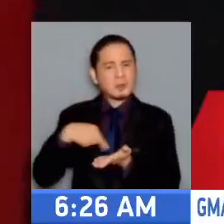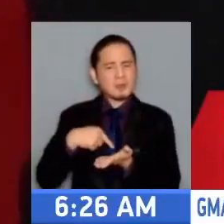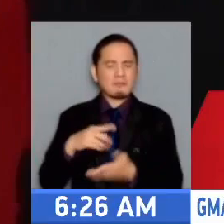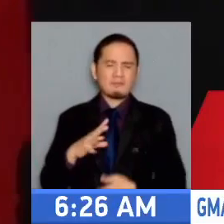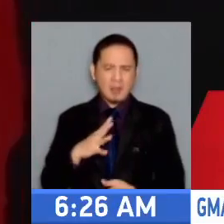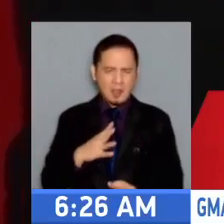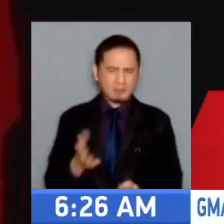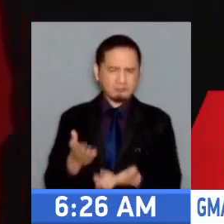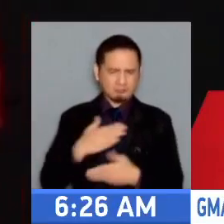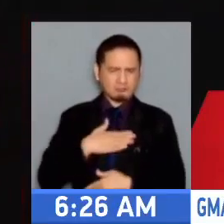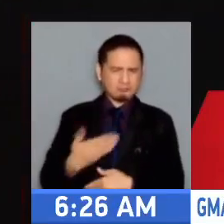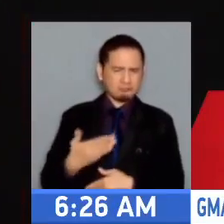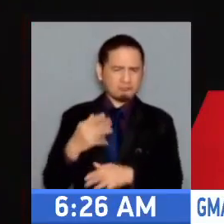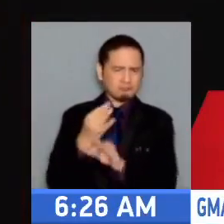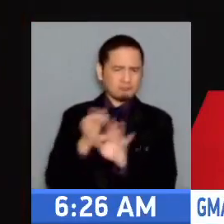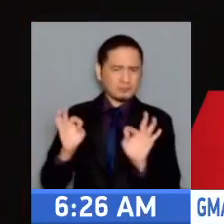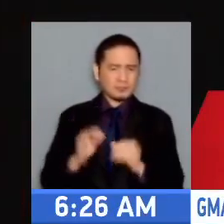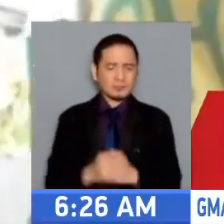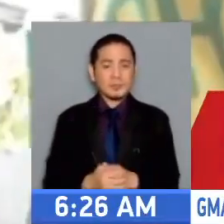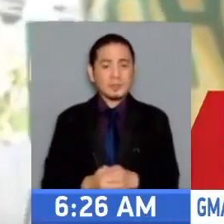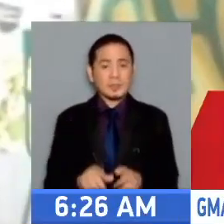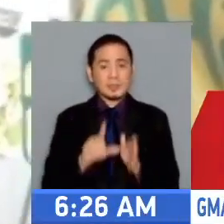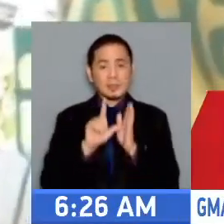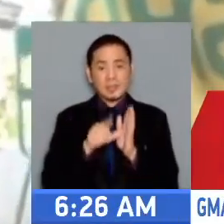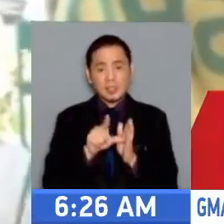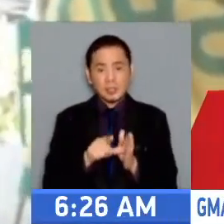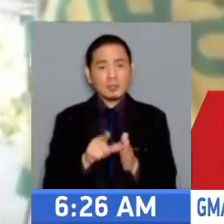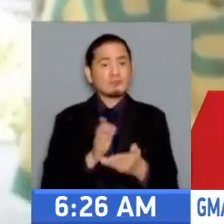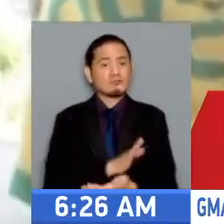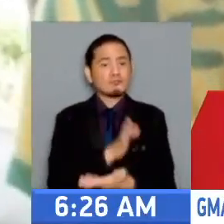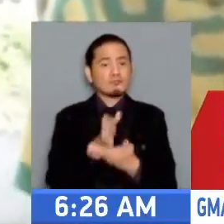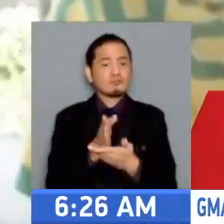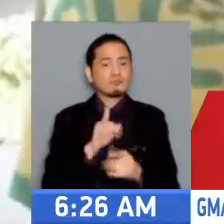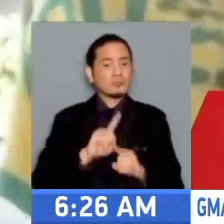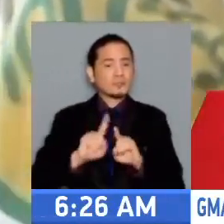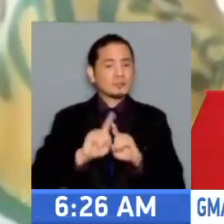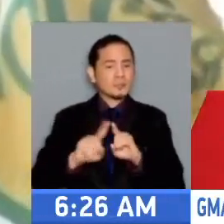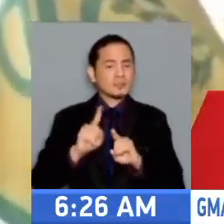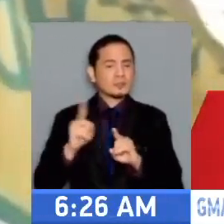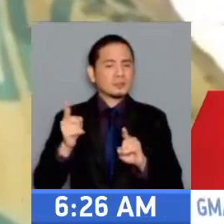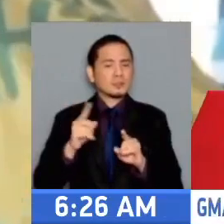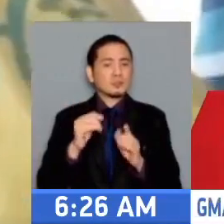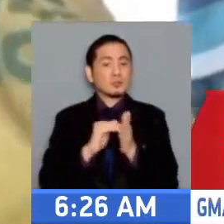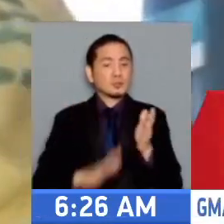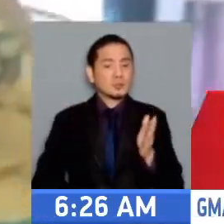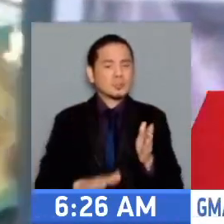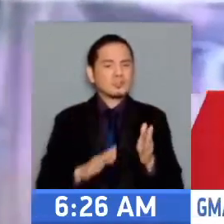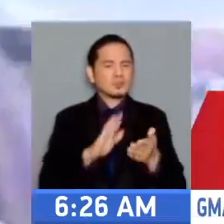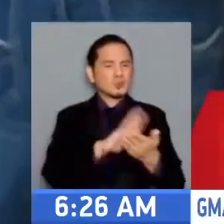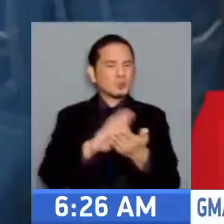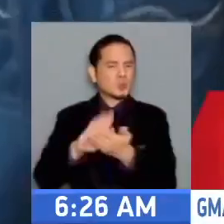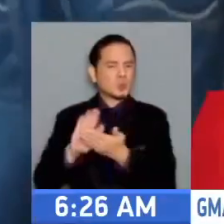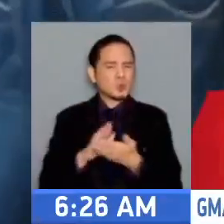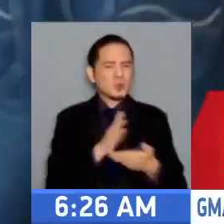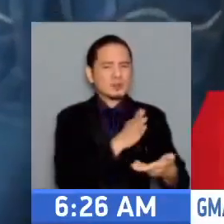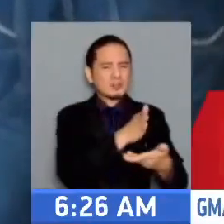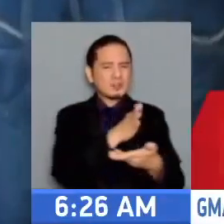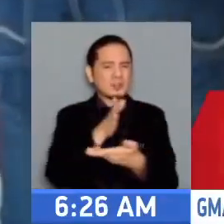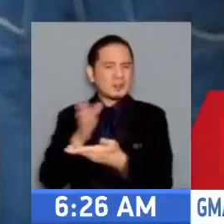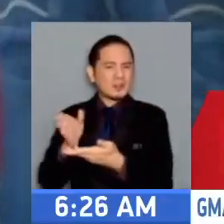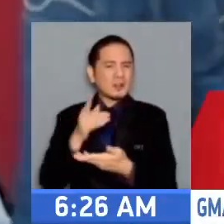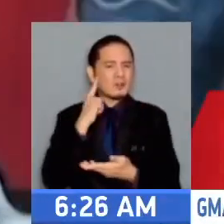Pagkatapos noon, dinala nila ang libreng serbisyo sa mga estudyante sa iba't ibang paaralan sa lungsod. Plano ng